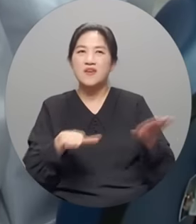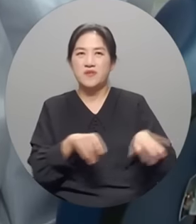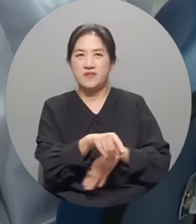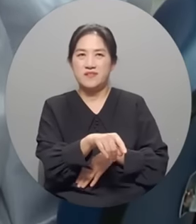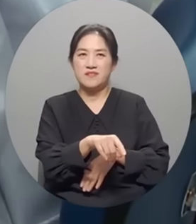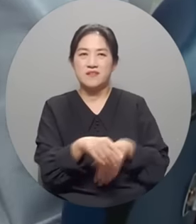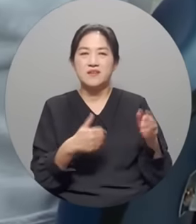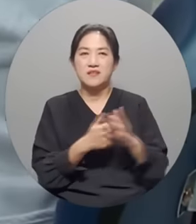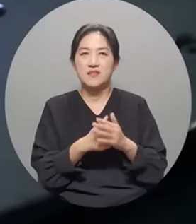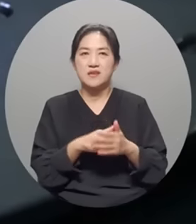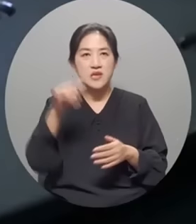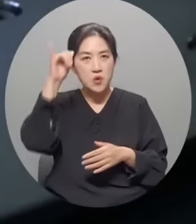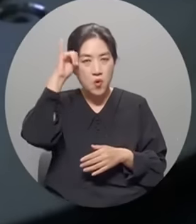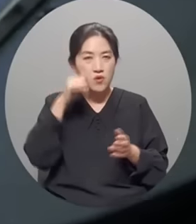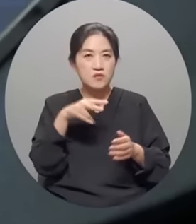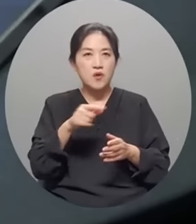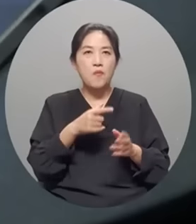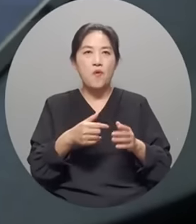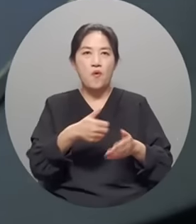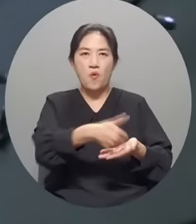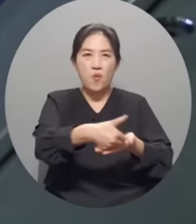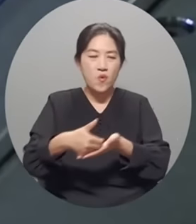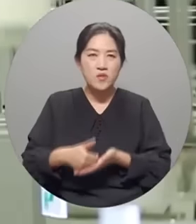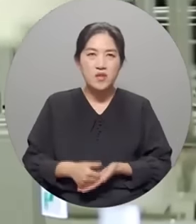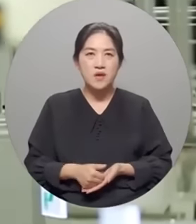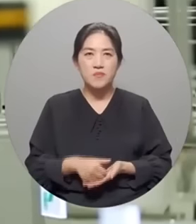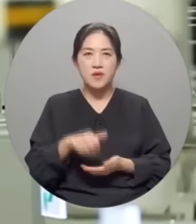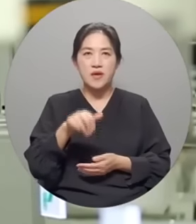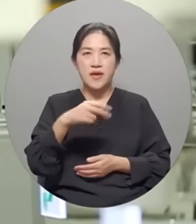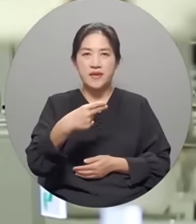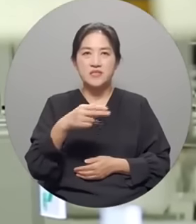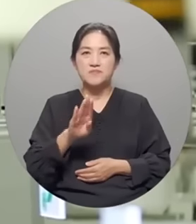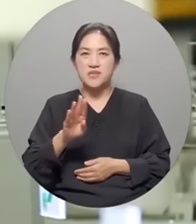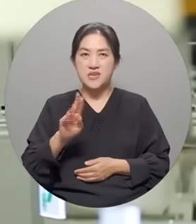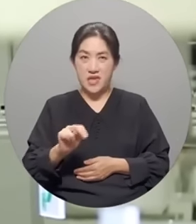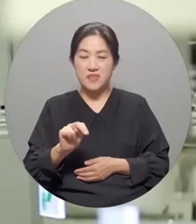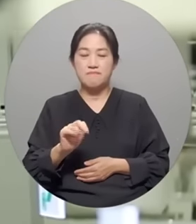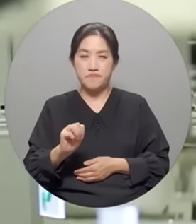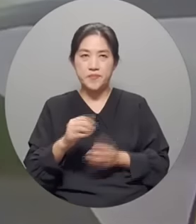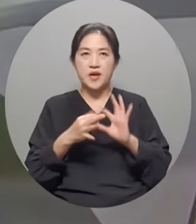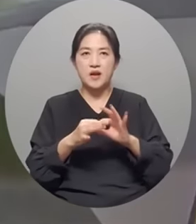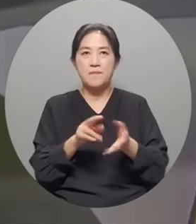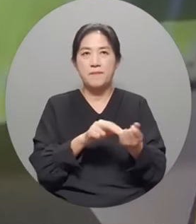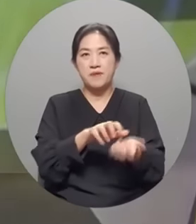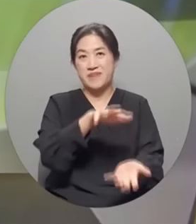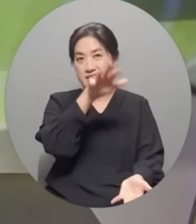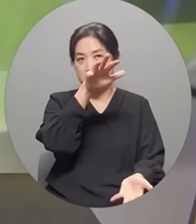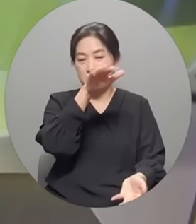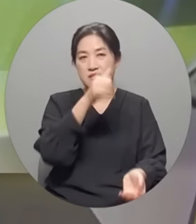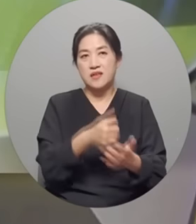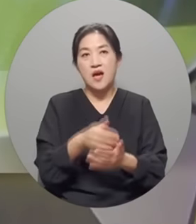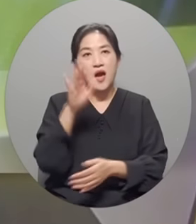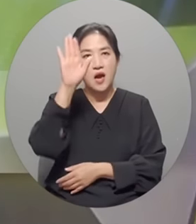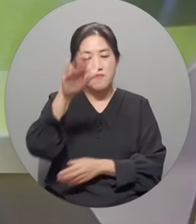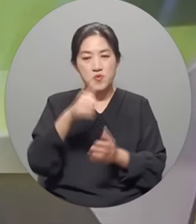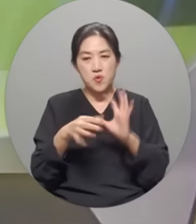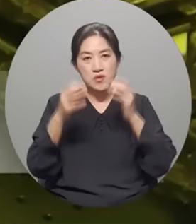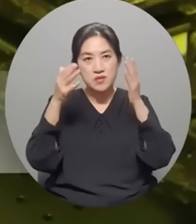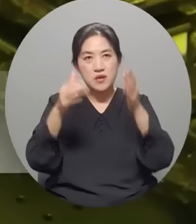늘어난 인공지능과 서버용 수요에 고대역폭 메모리, HBM 등의 판매가 늘어났다는 겁니다. 앞으로 주목되는